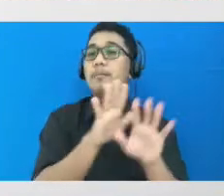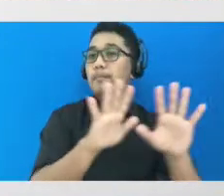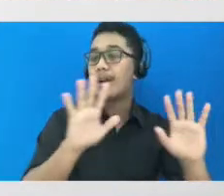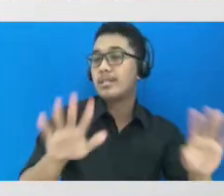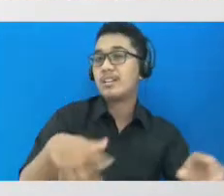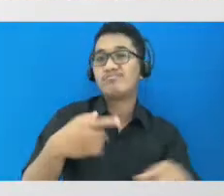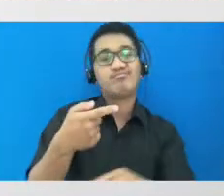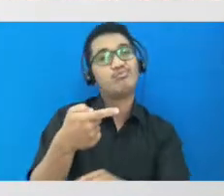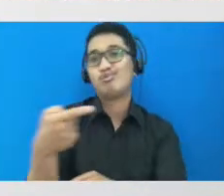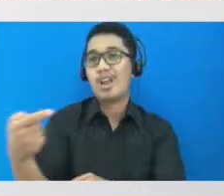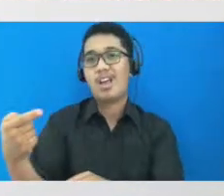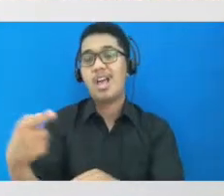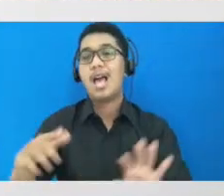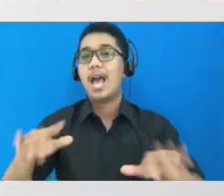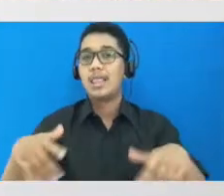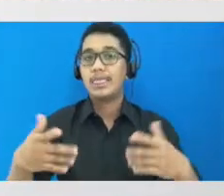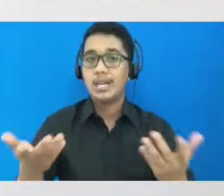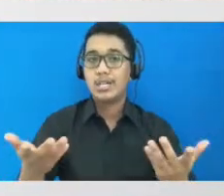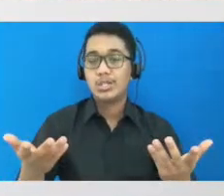ataupun